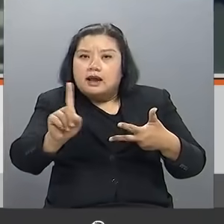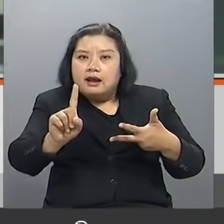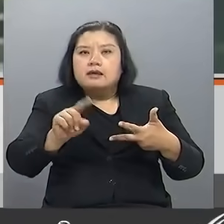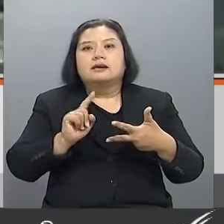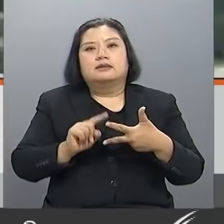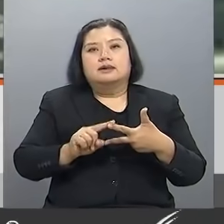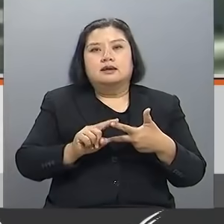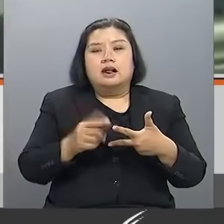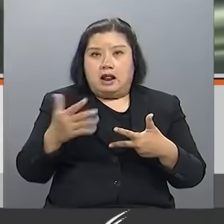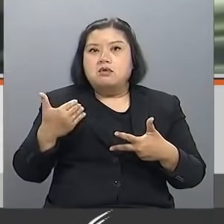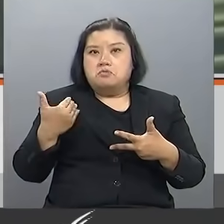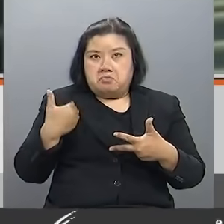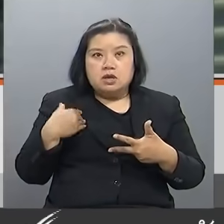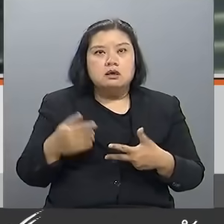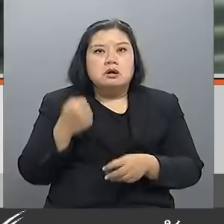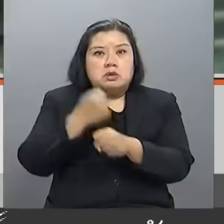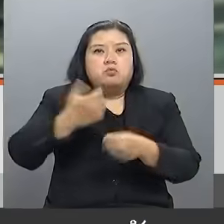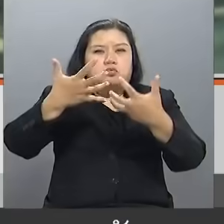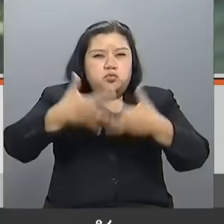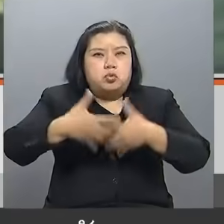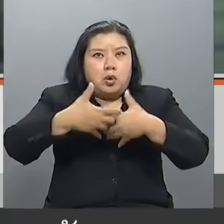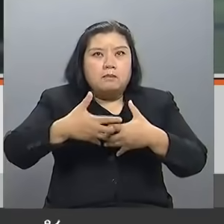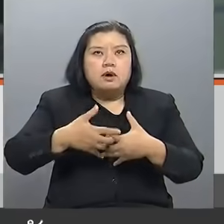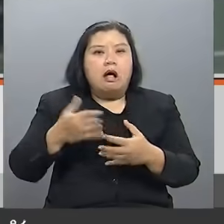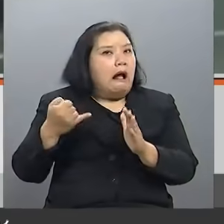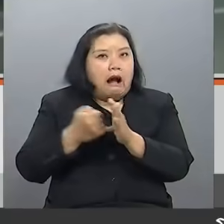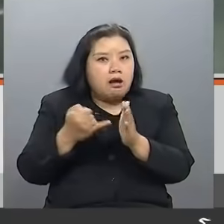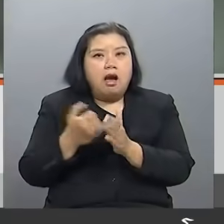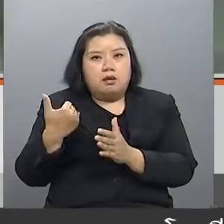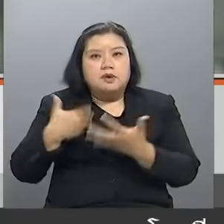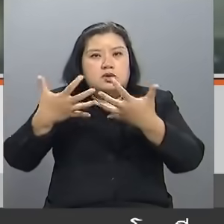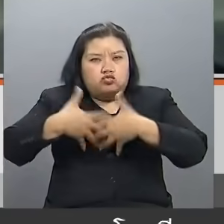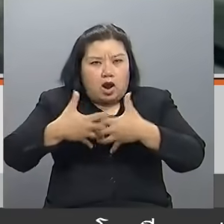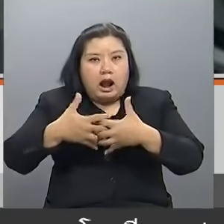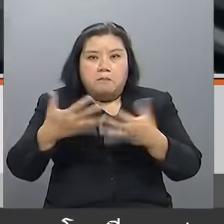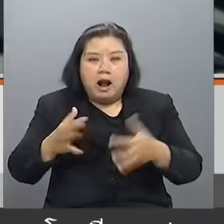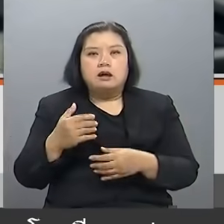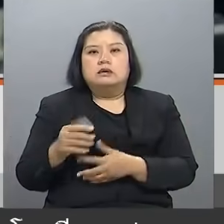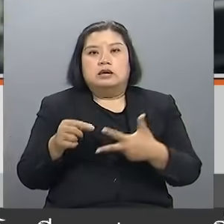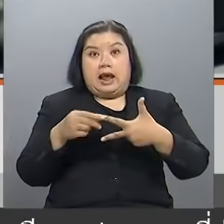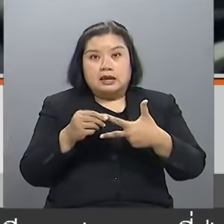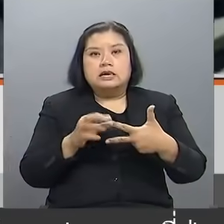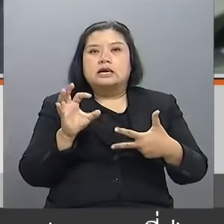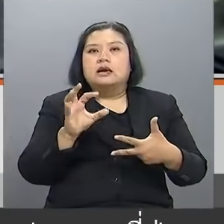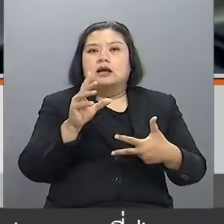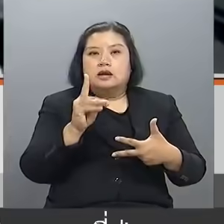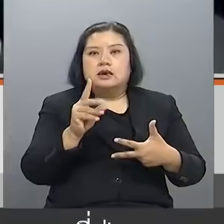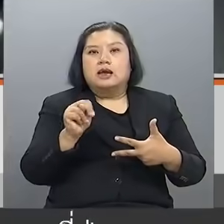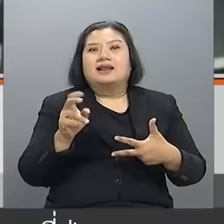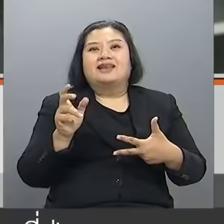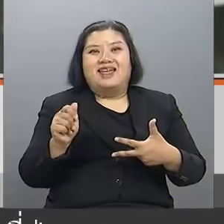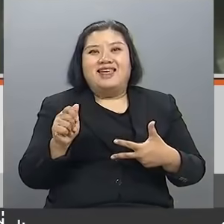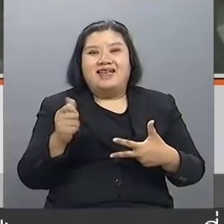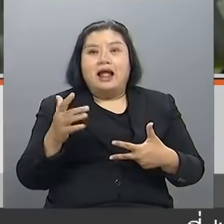ผลิตได้จำนวนมากได้ง่ายเพราะว่าทำจากโรงงานเป็น DNAจะมีความคงทนกว่าจึงสามารถเก็บได้